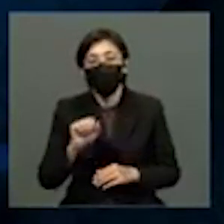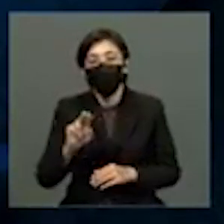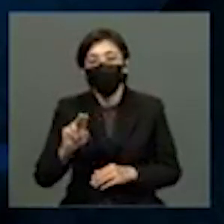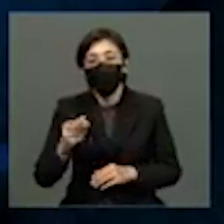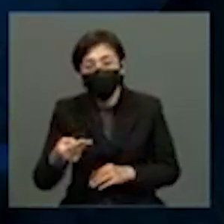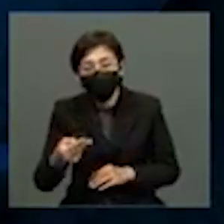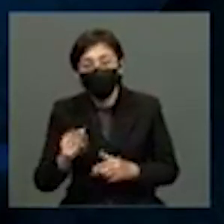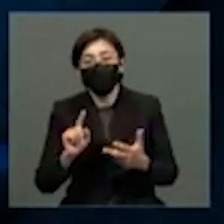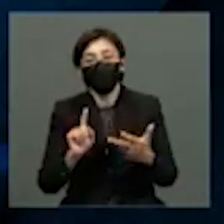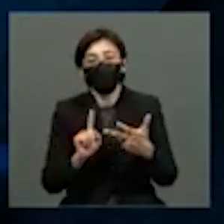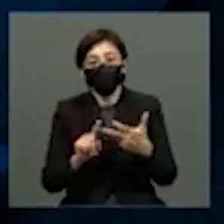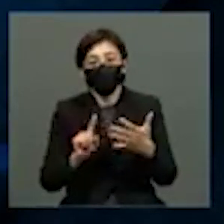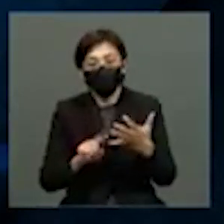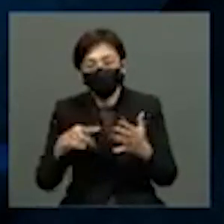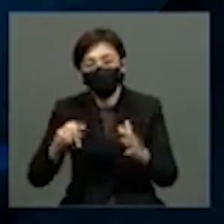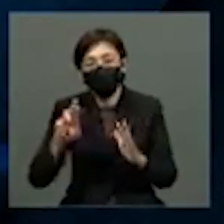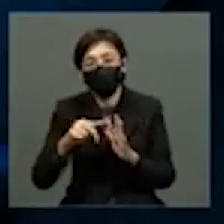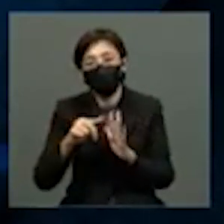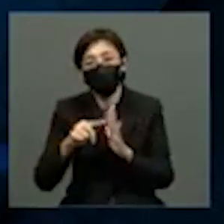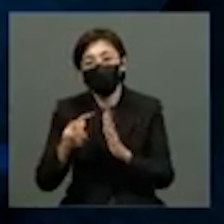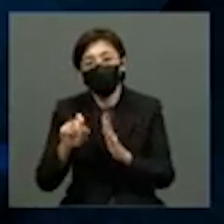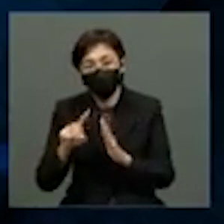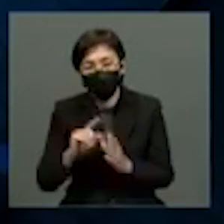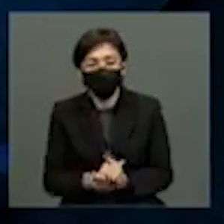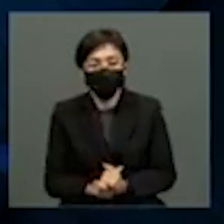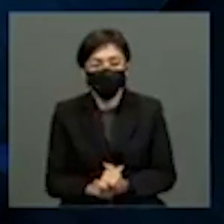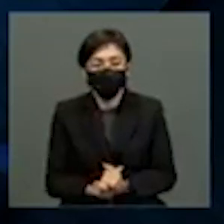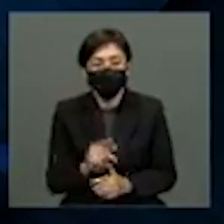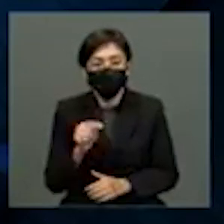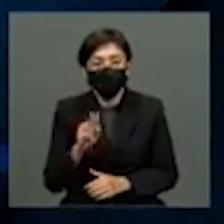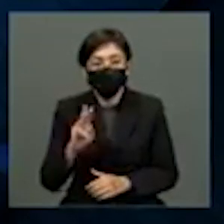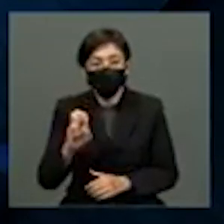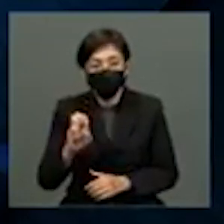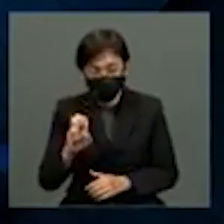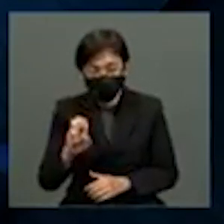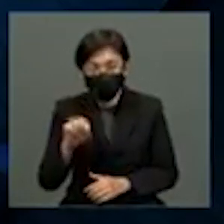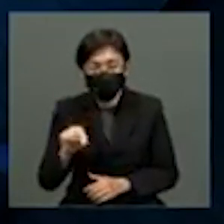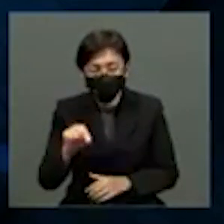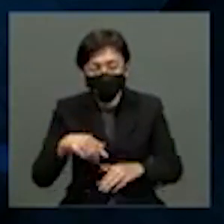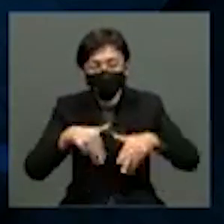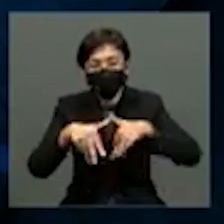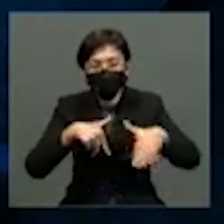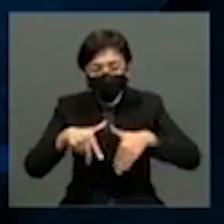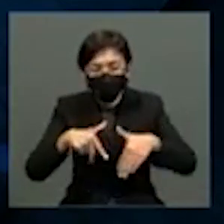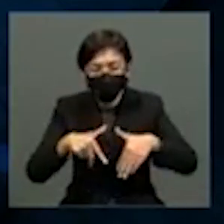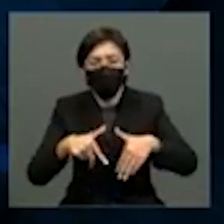ซึ่งก็มีเปอร์เซ็นต์เนี่ยขึ้นไปที่ทวีวัฒนาเนี่ยชุมชนแออัดถึง